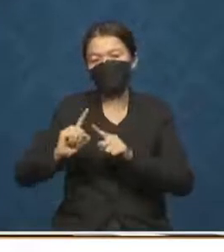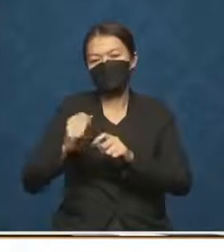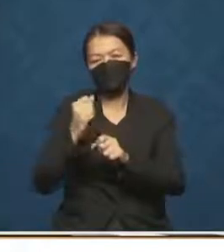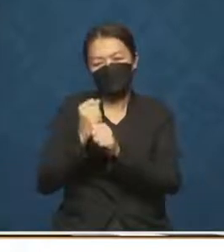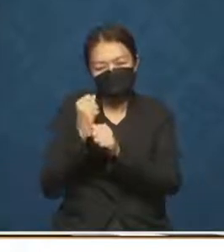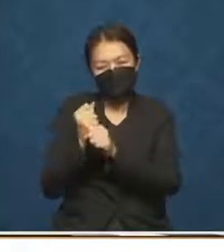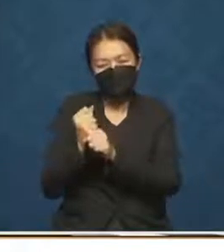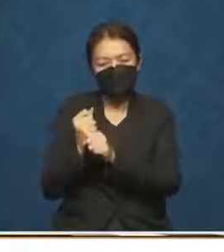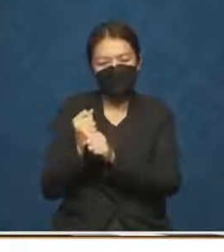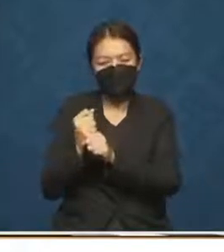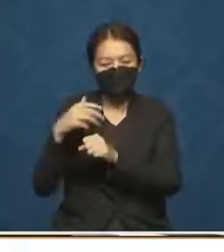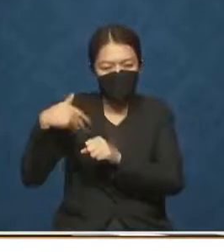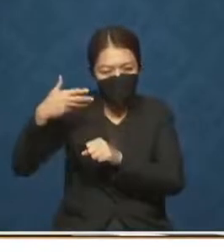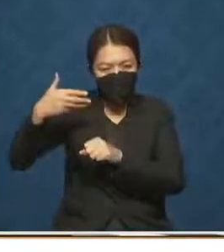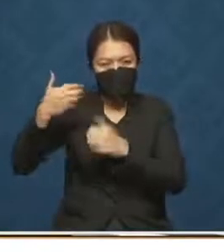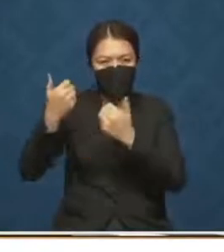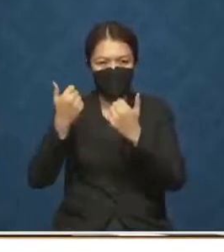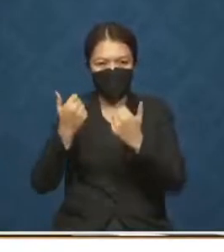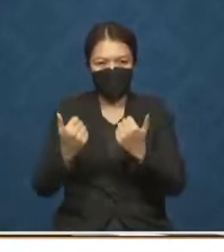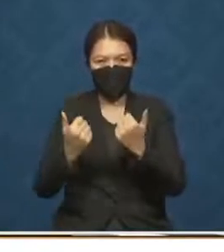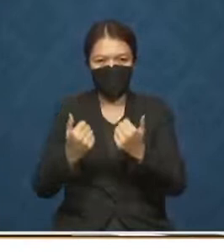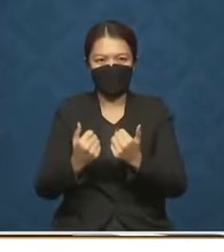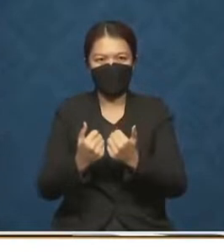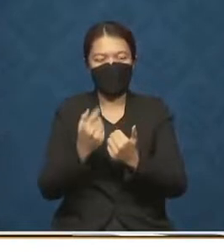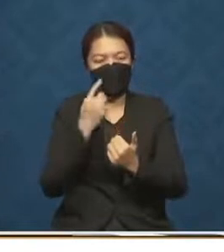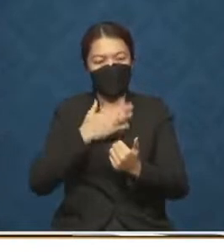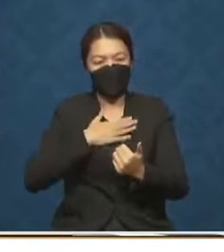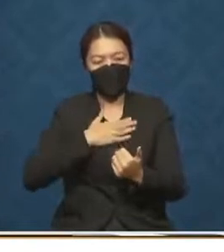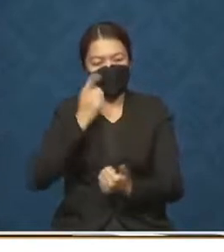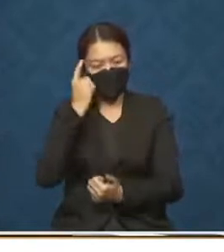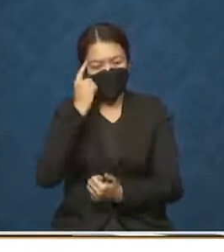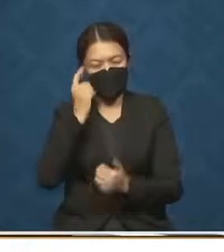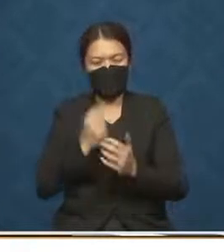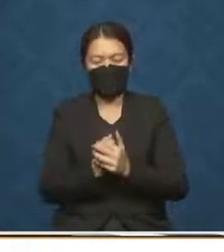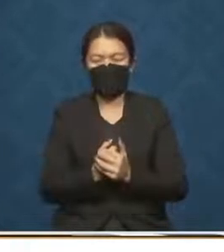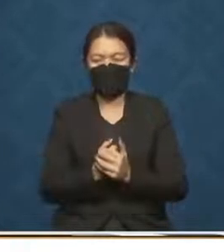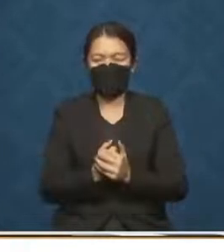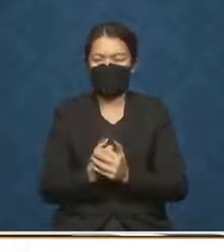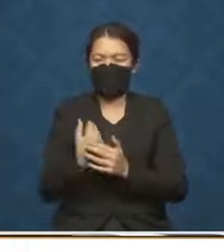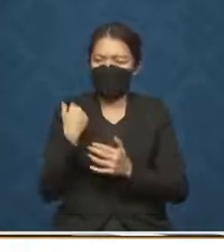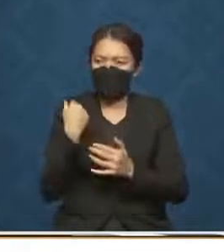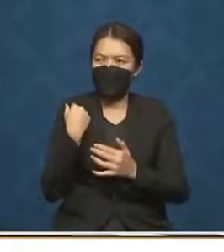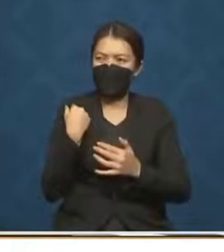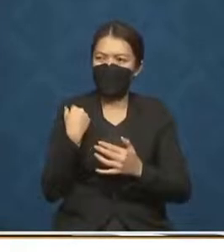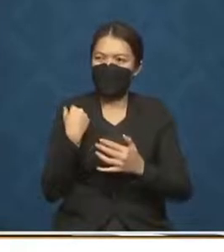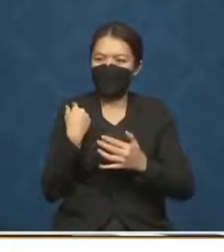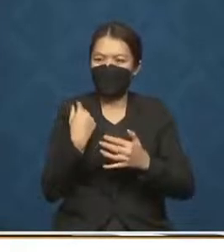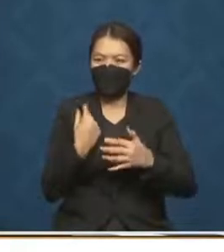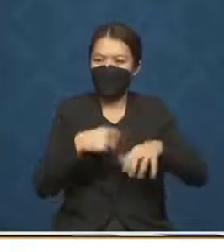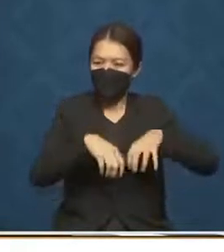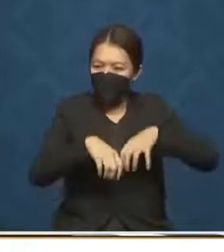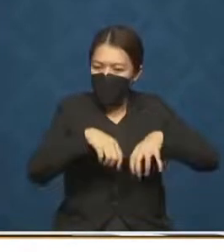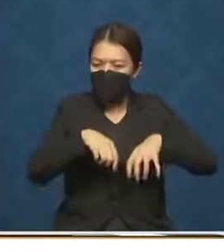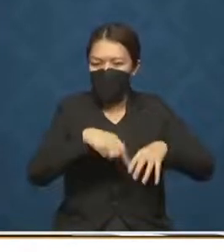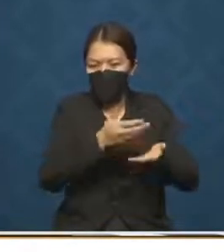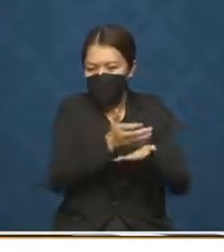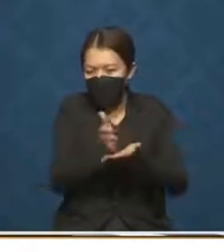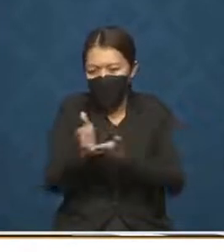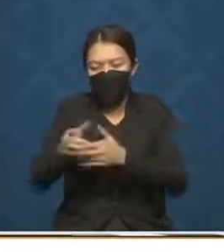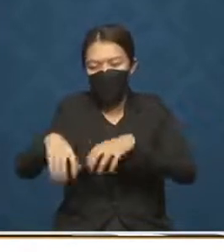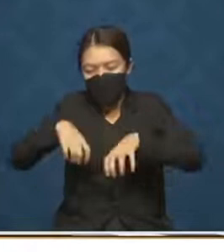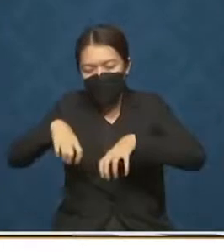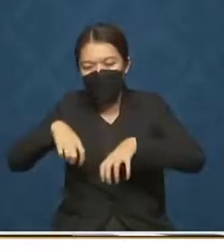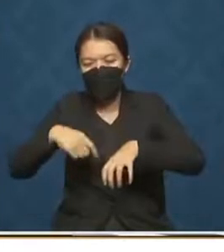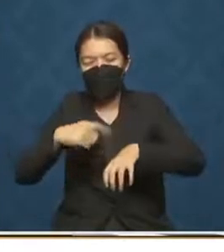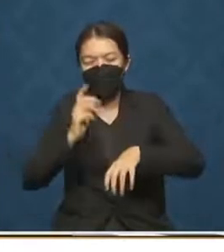ได้กระทำมานี่ผมกิดว่ายัมีอยู่หายหลายส่วนที่ทานควรจะเก็ไ